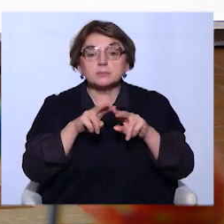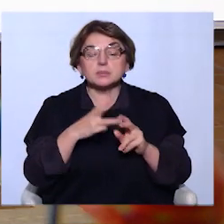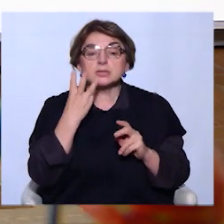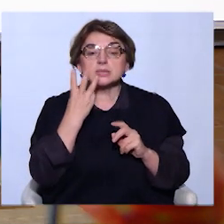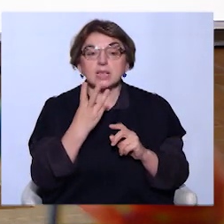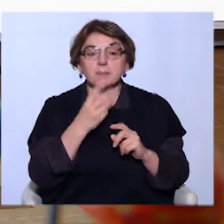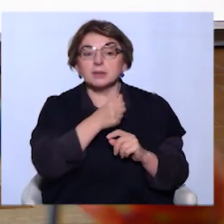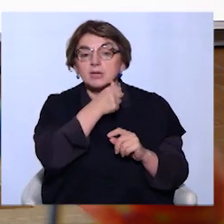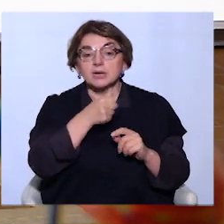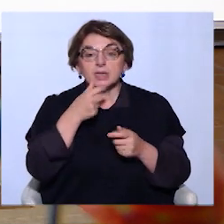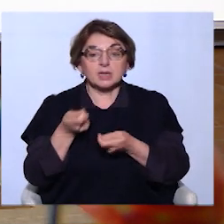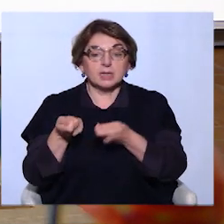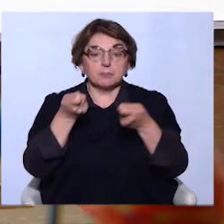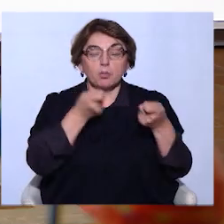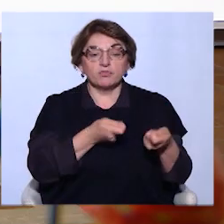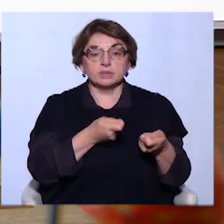სამი ხილი,